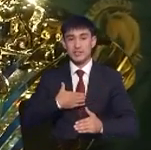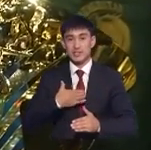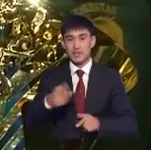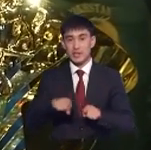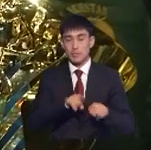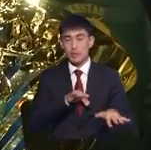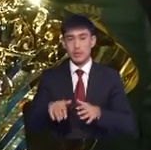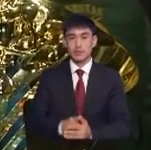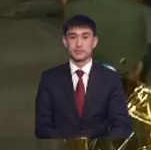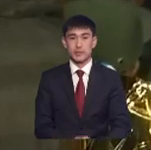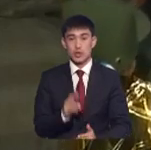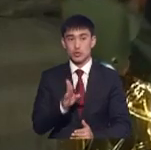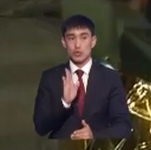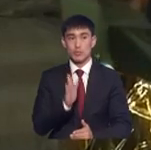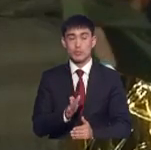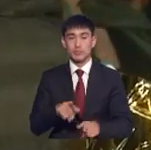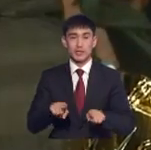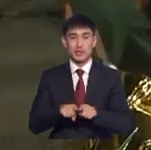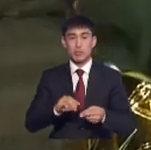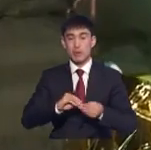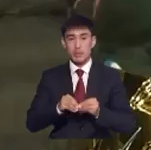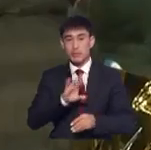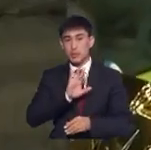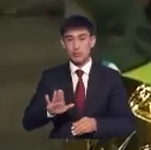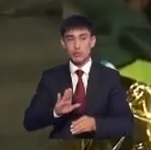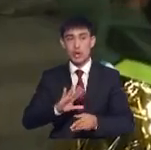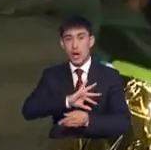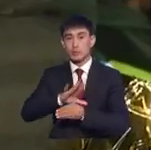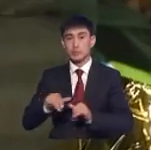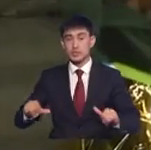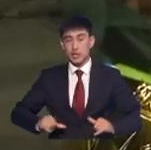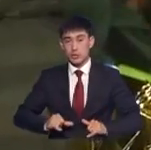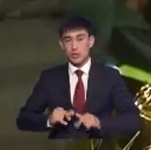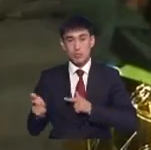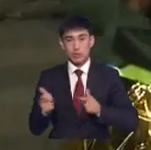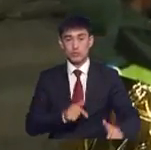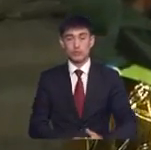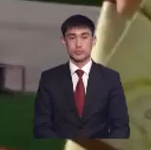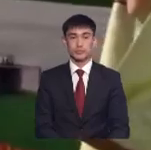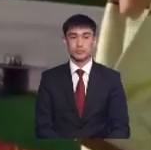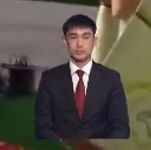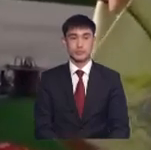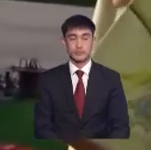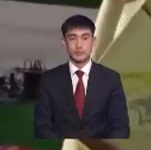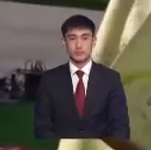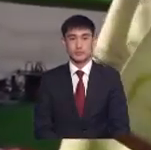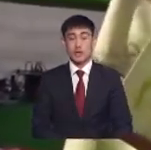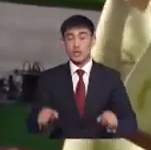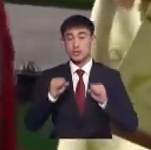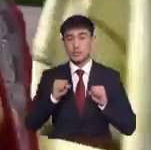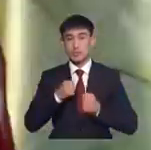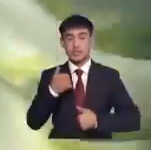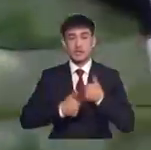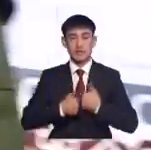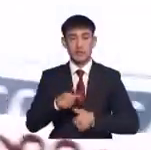таких мероприятий, чтобы избежать подобных проблем и обеспечить скакунам надлежащую подготовку. Кроме спортивных